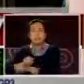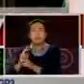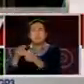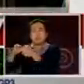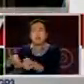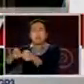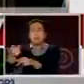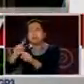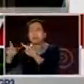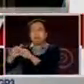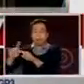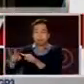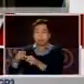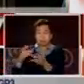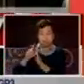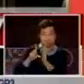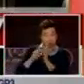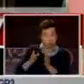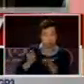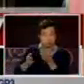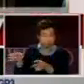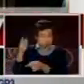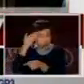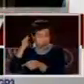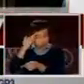Hindi kaya alam ng abogado yon?